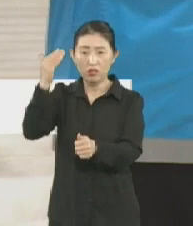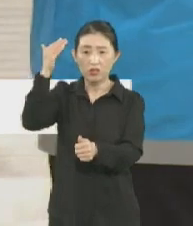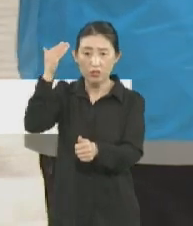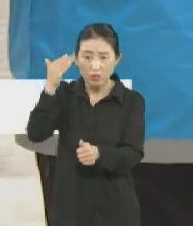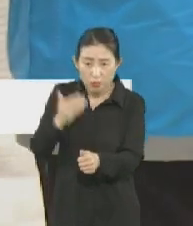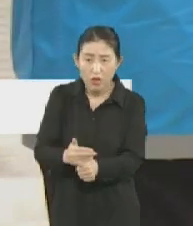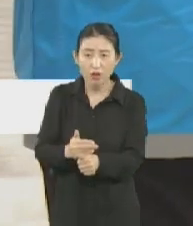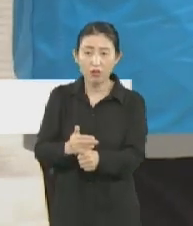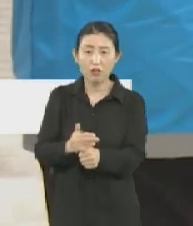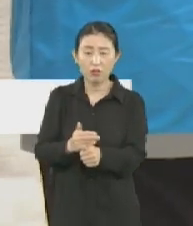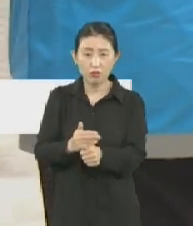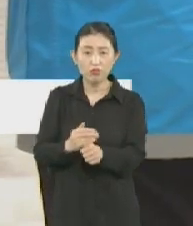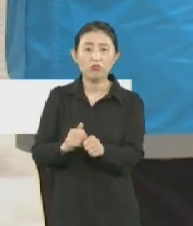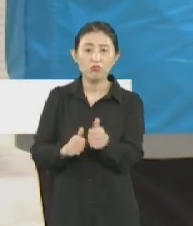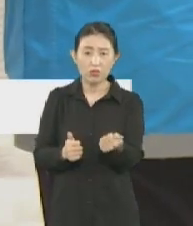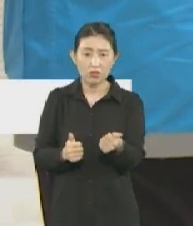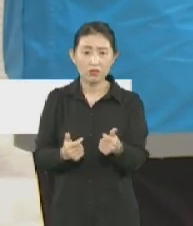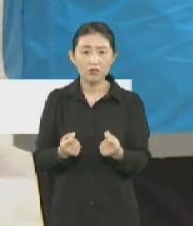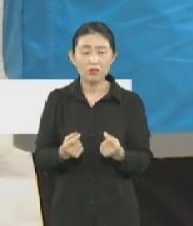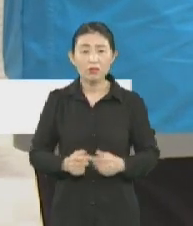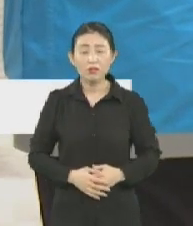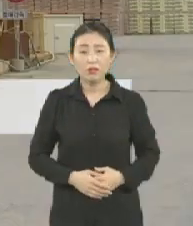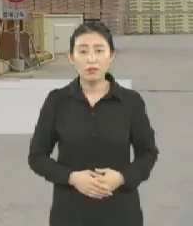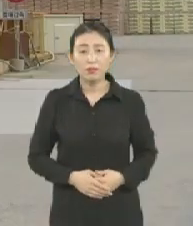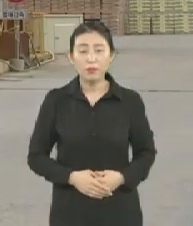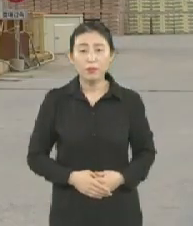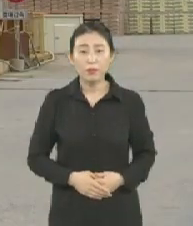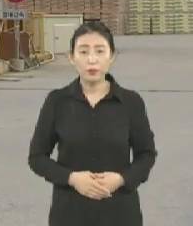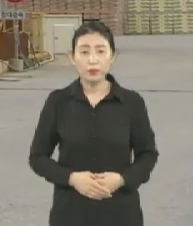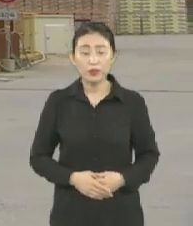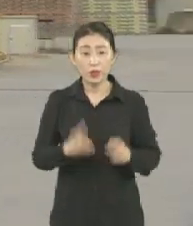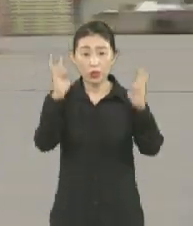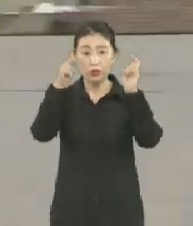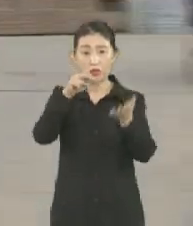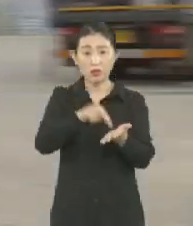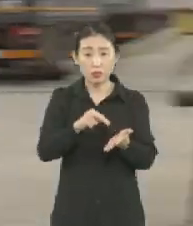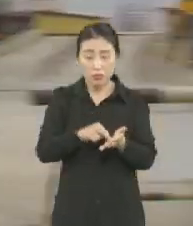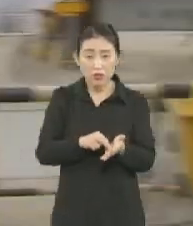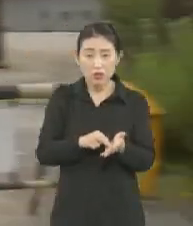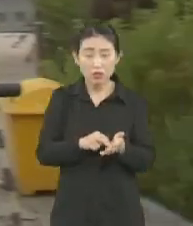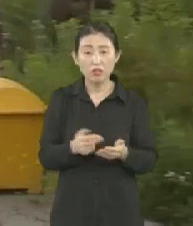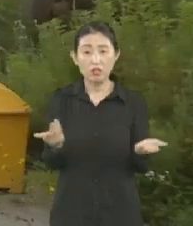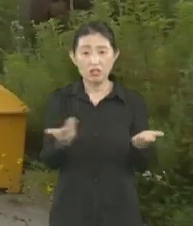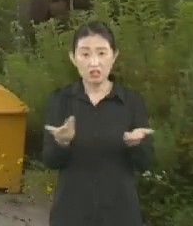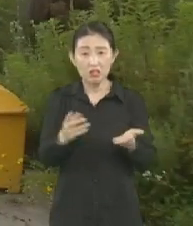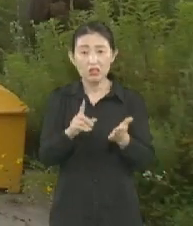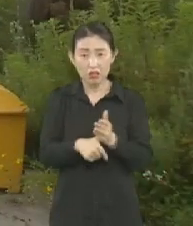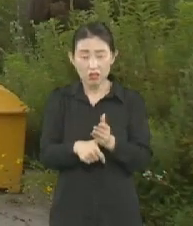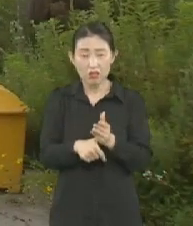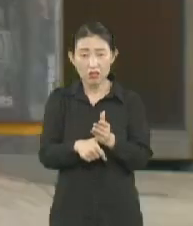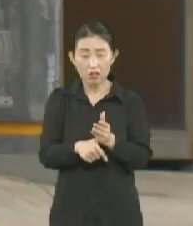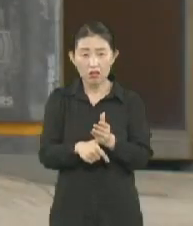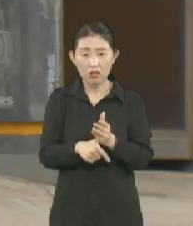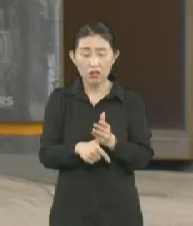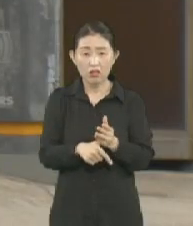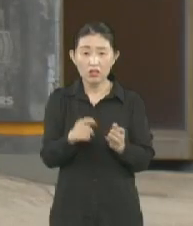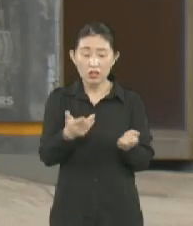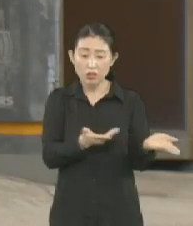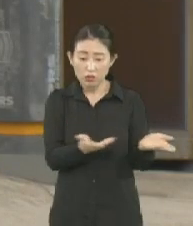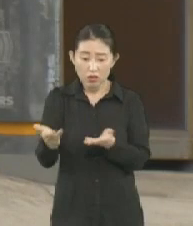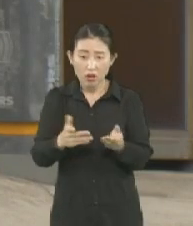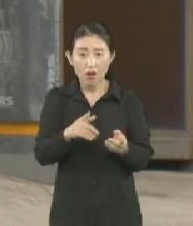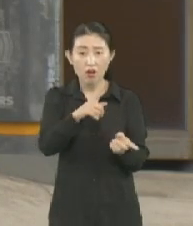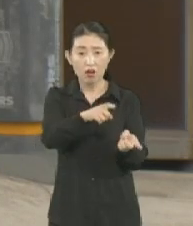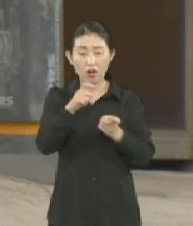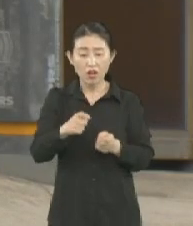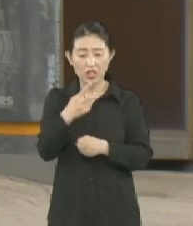상태에서 기계가 이제 작동이 된 거죠. 네. 회사 측은 이 공정에서 사고가 난 것은 도입된 지 20여